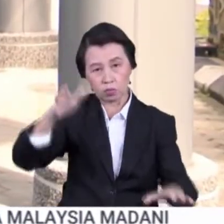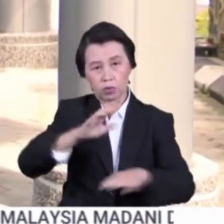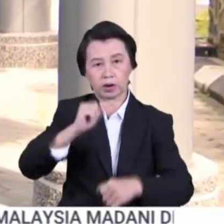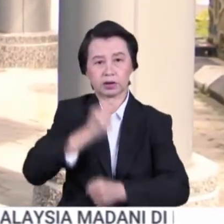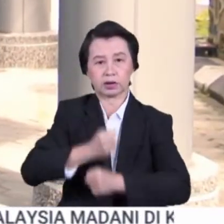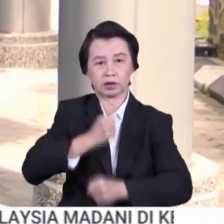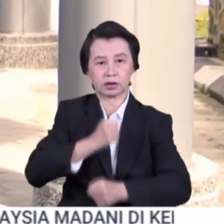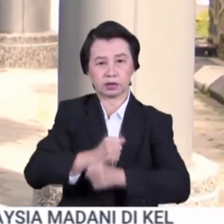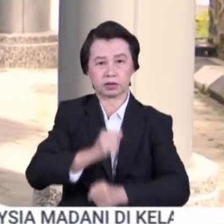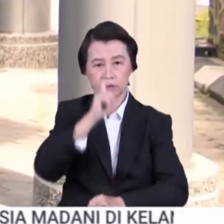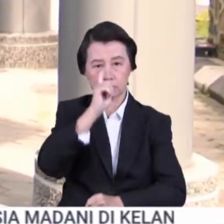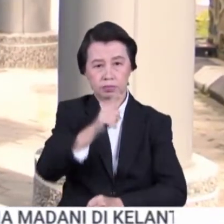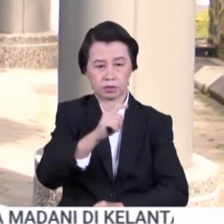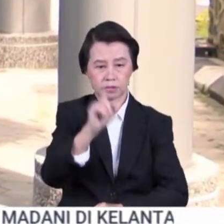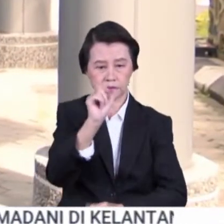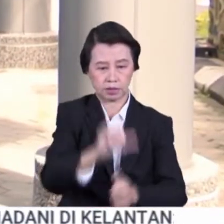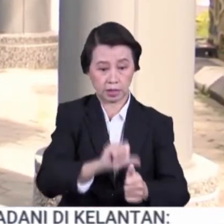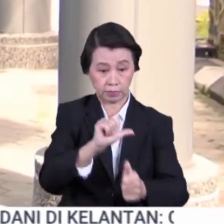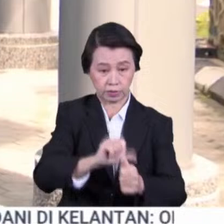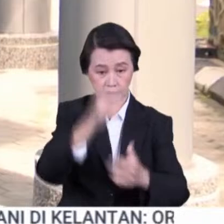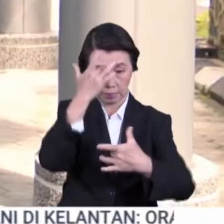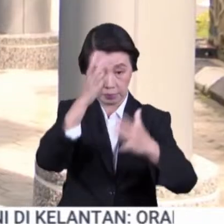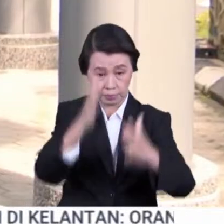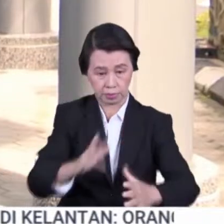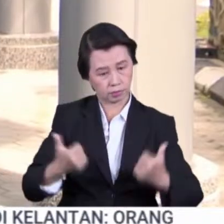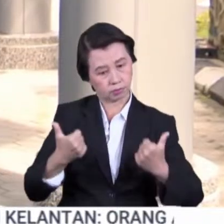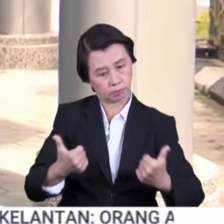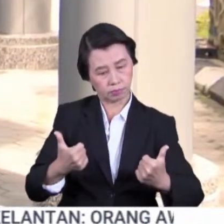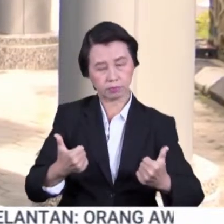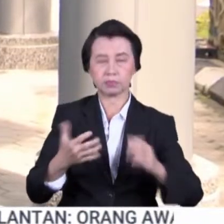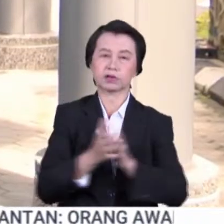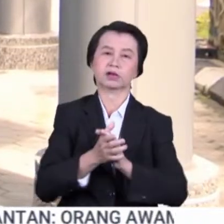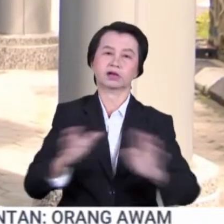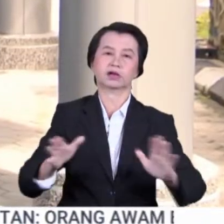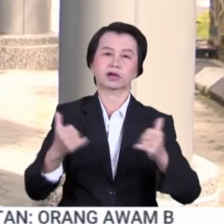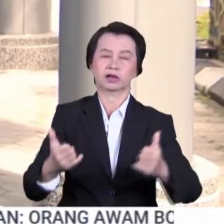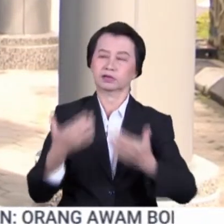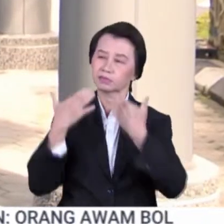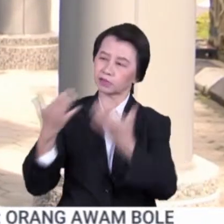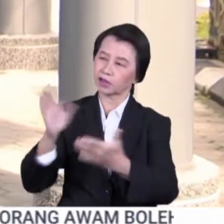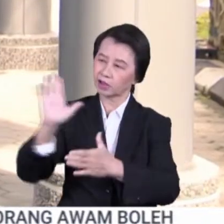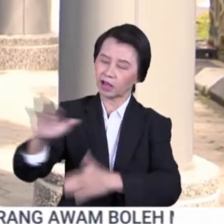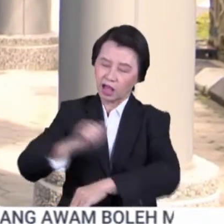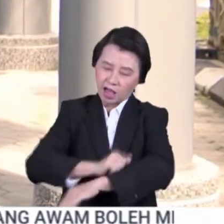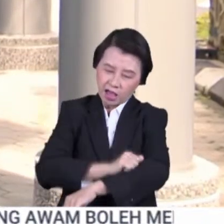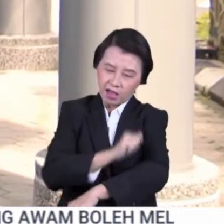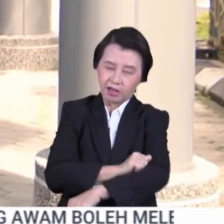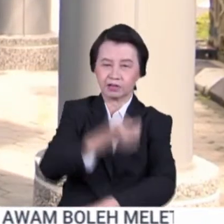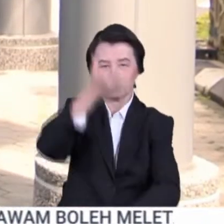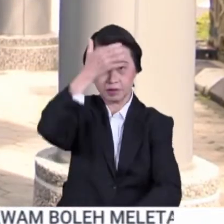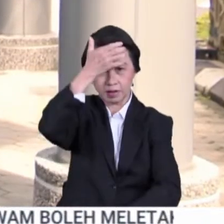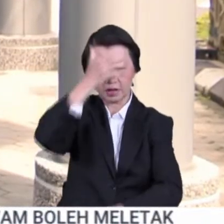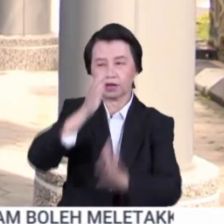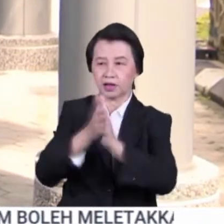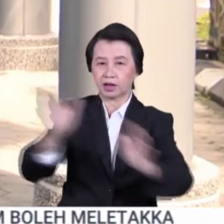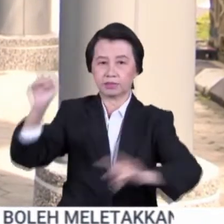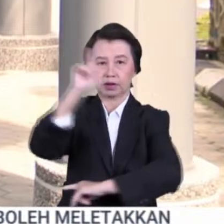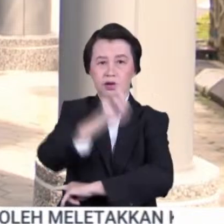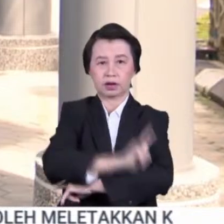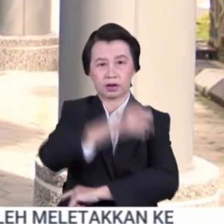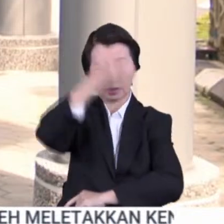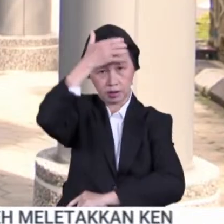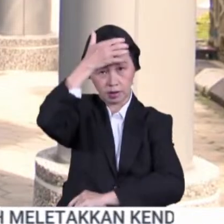tugas dan memastikan setiap pesakit sembuh seperti sediakala. Terima kasih atas pengorbanan yang diberikan. Selamat Hari